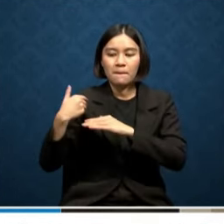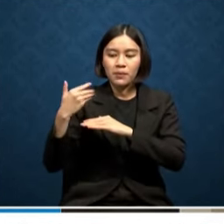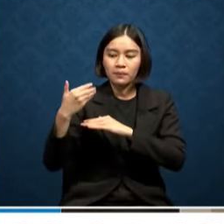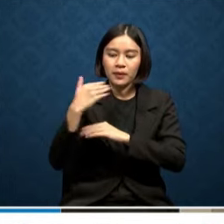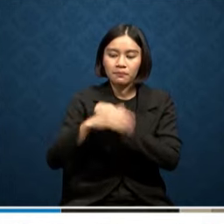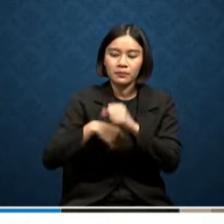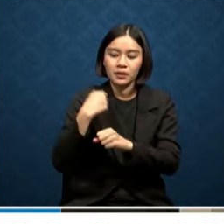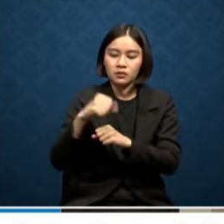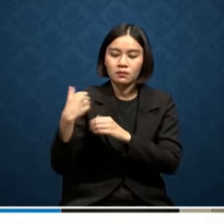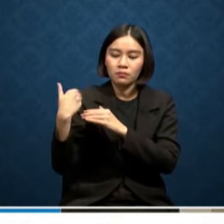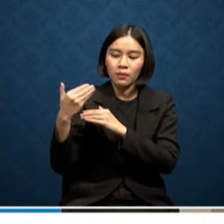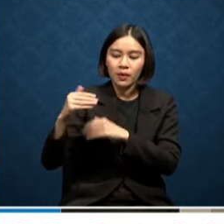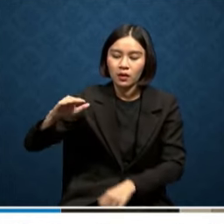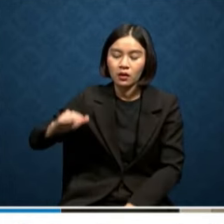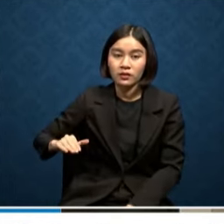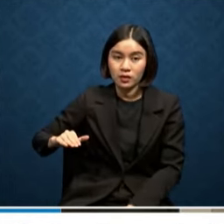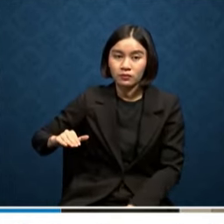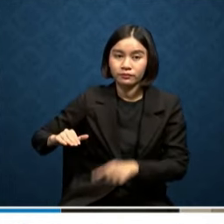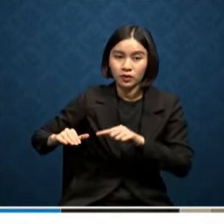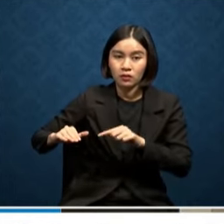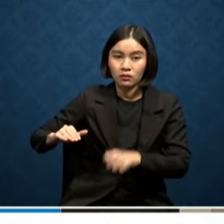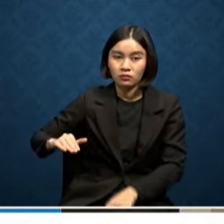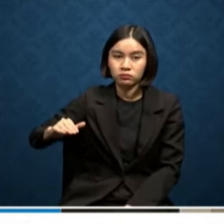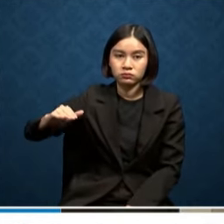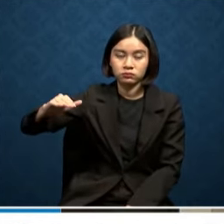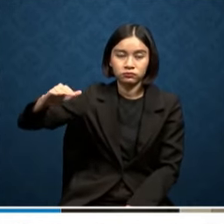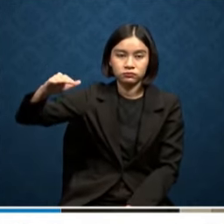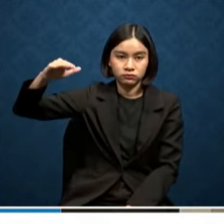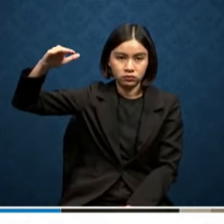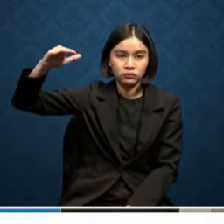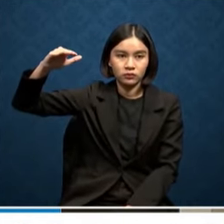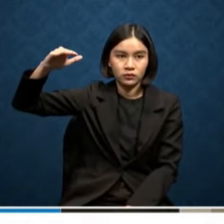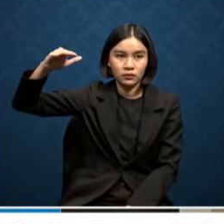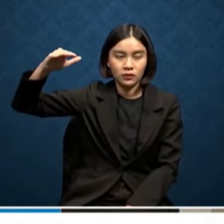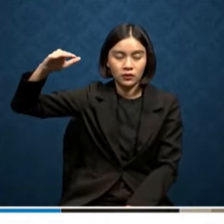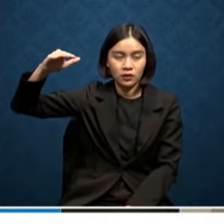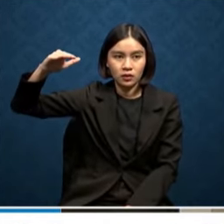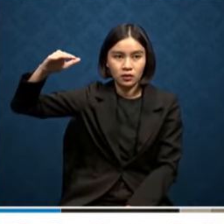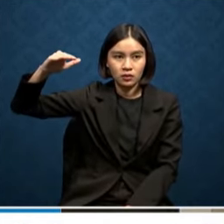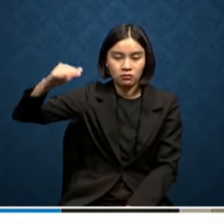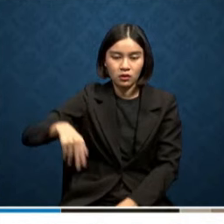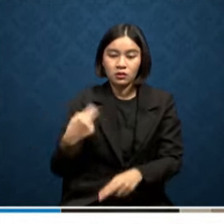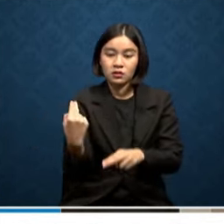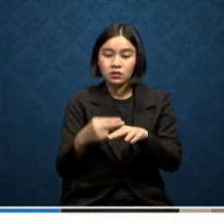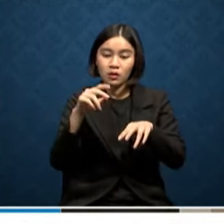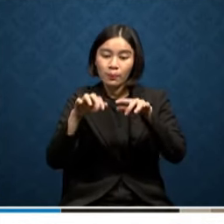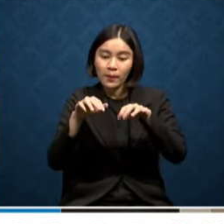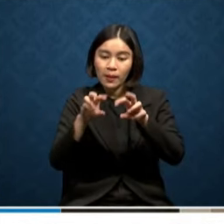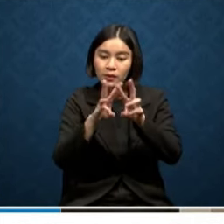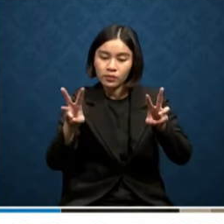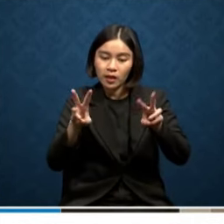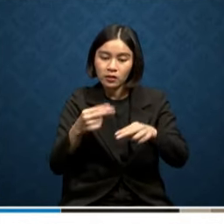ปีอะค่ะตั้งแต่เด็กยังเล็กนะคะจนทั้งโตนะคะพอเซิร์ชชื่อเข้าไปดูใน Google